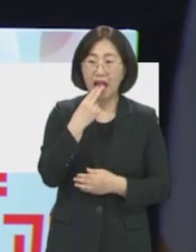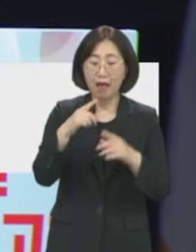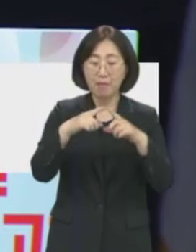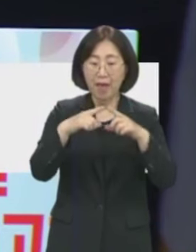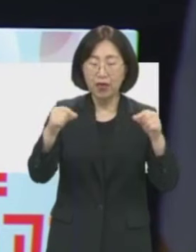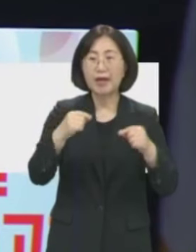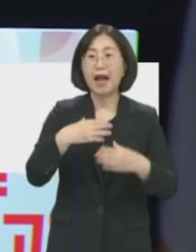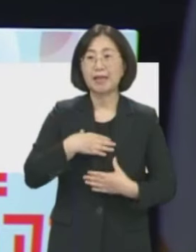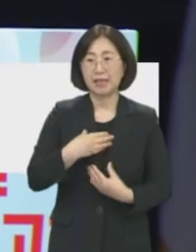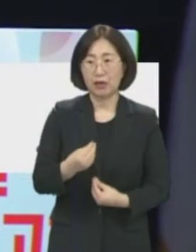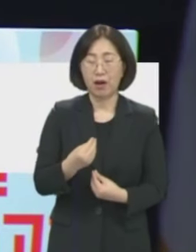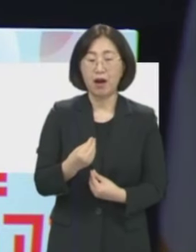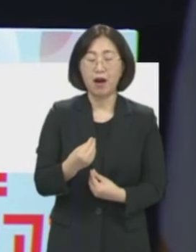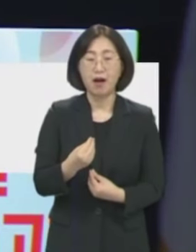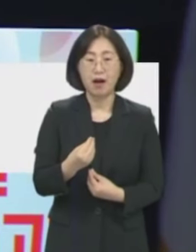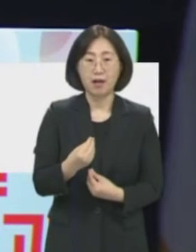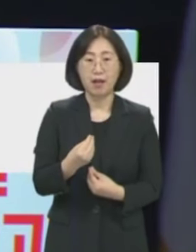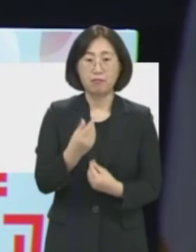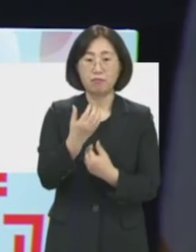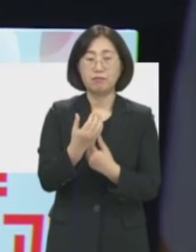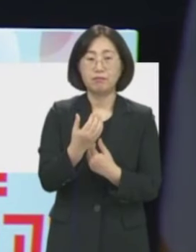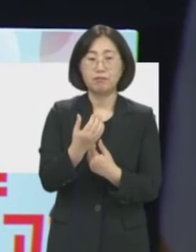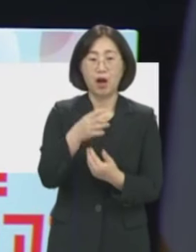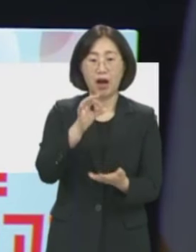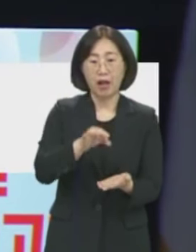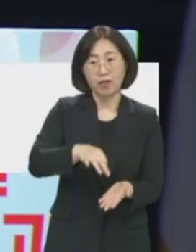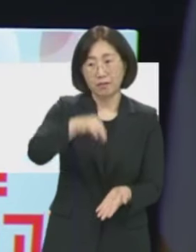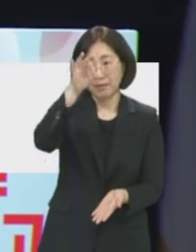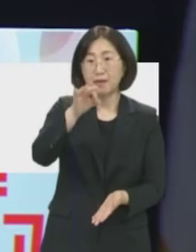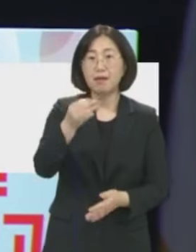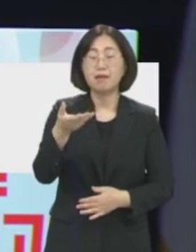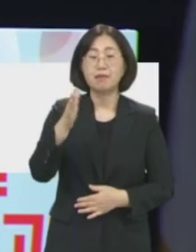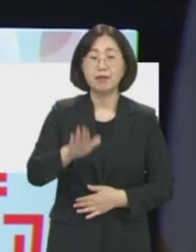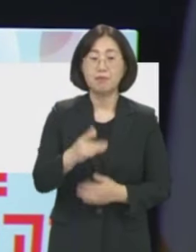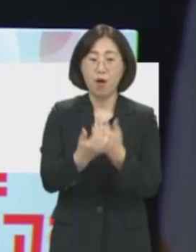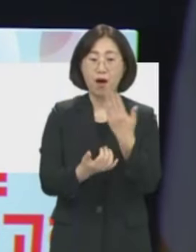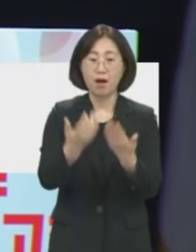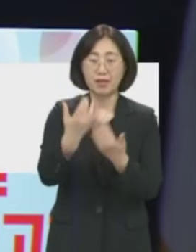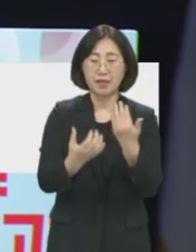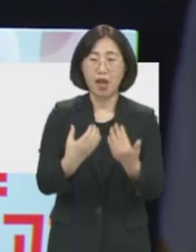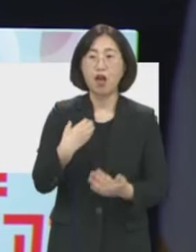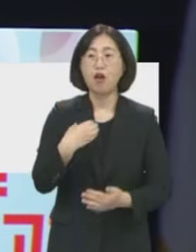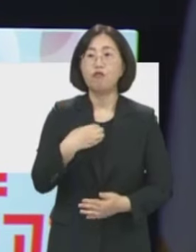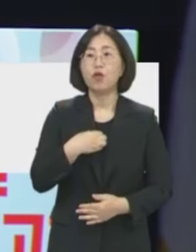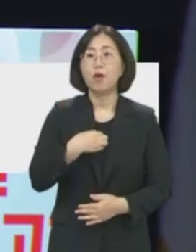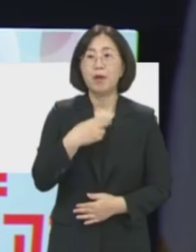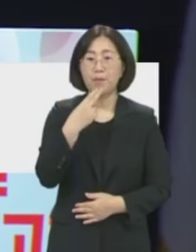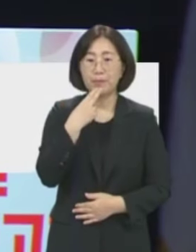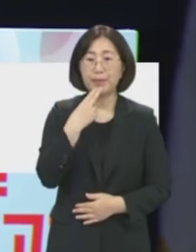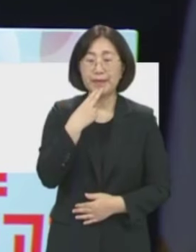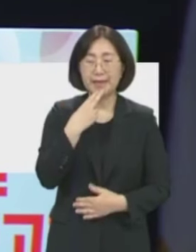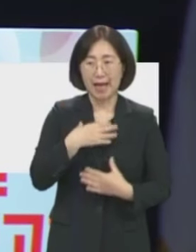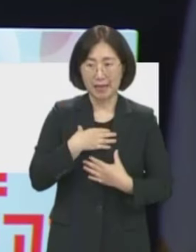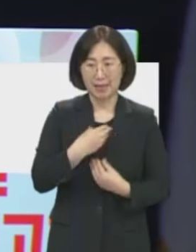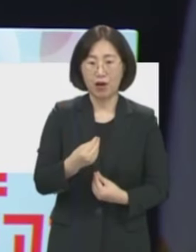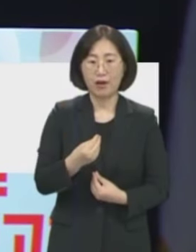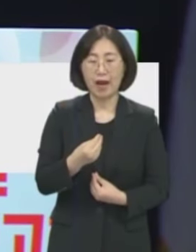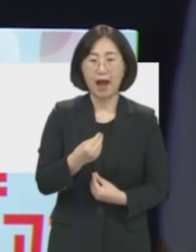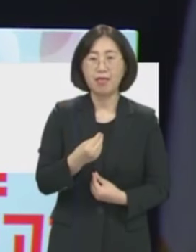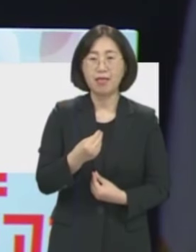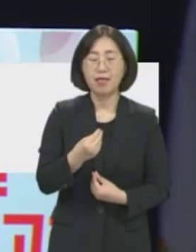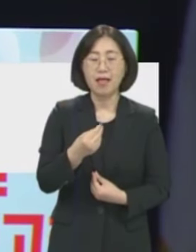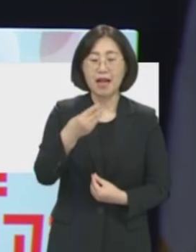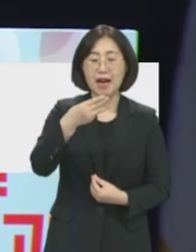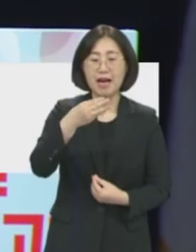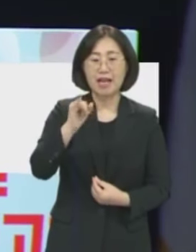해서 안전을 최우선으로 해서 비록 가격은 비싸지만 화재 염려가 없고 안정성이 확보된 LTO 배터리,